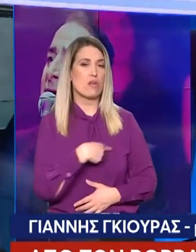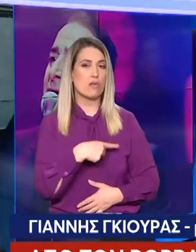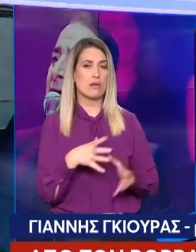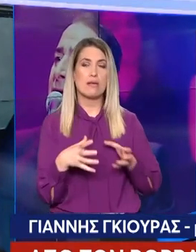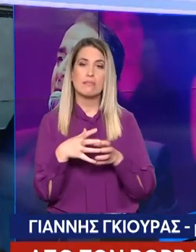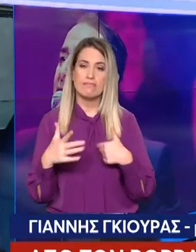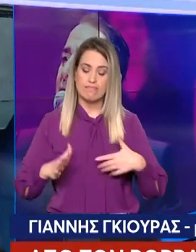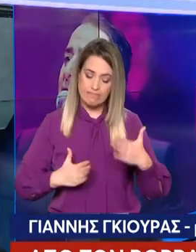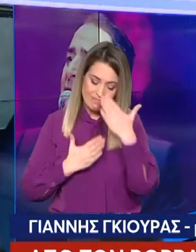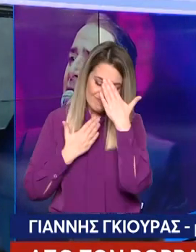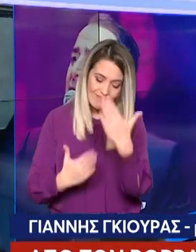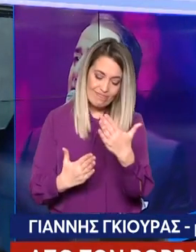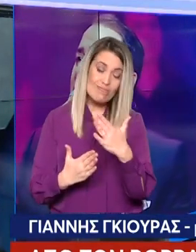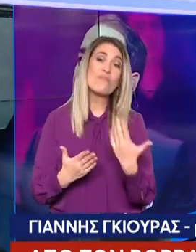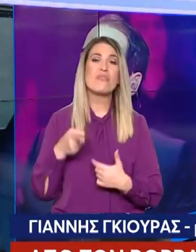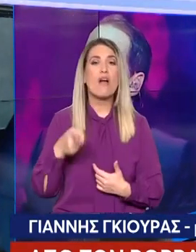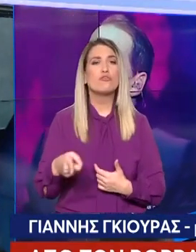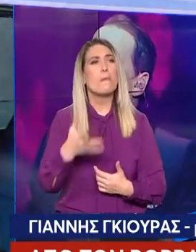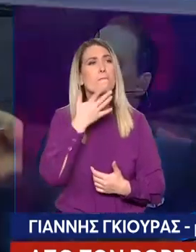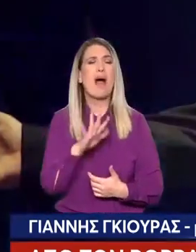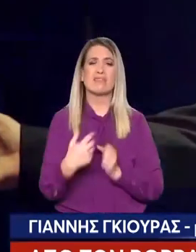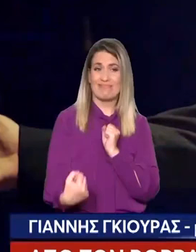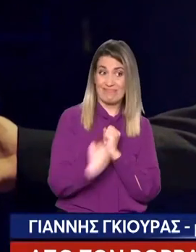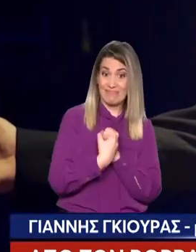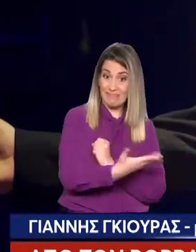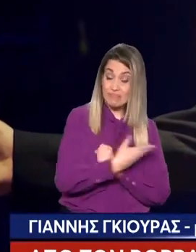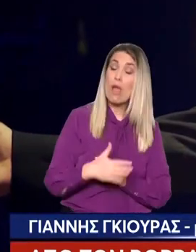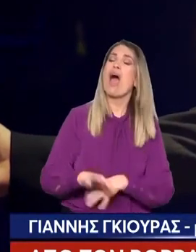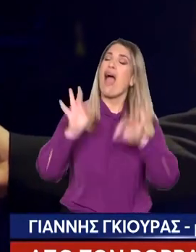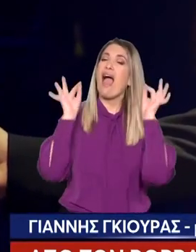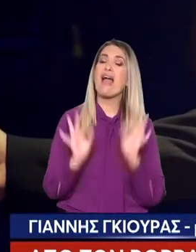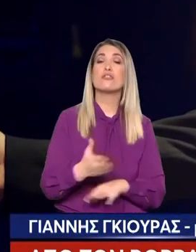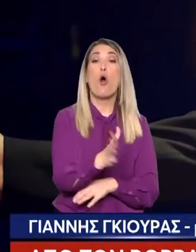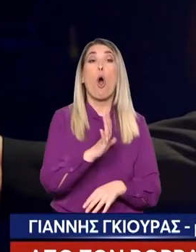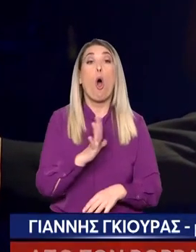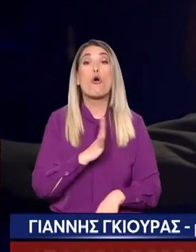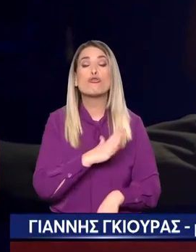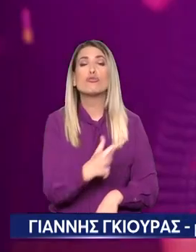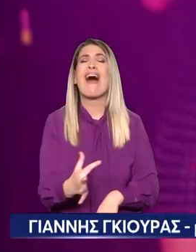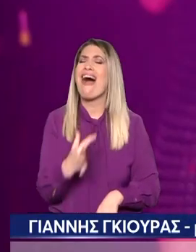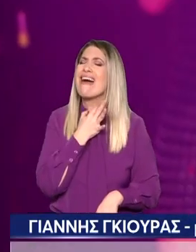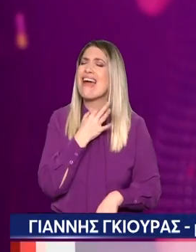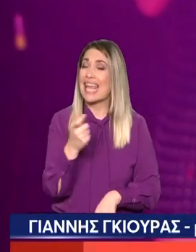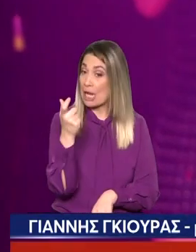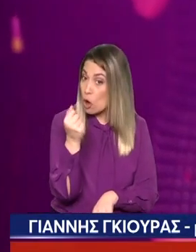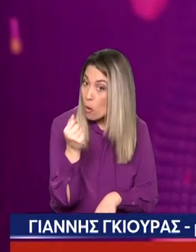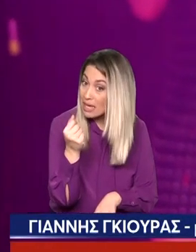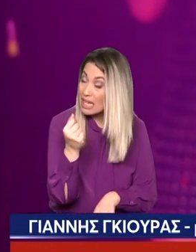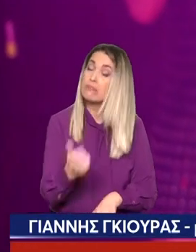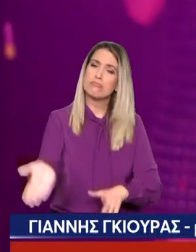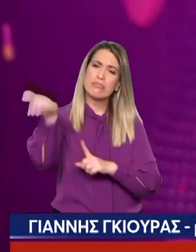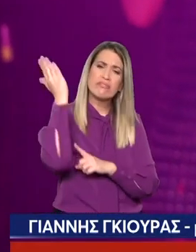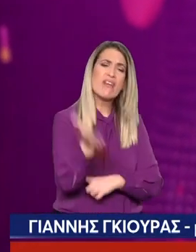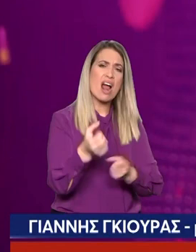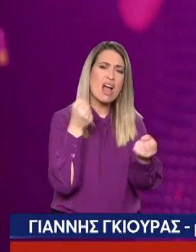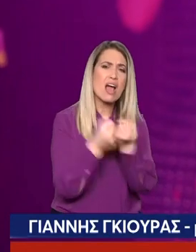πρόσωπο. Και έτσι όπως ήταν δοτικός με εμάς, ήταν και με όλο τον κόσμο που είχε ανάγκη, που είχε οικονομική ανάγκη.